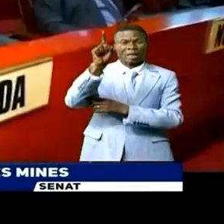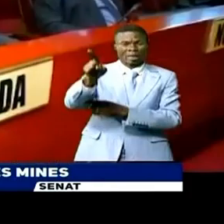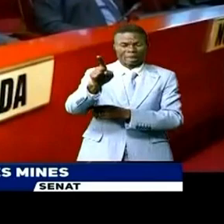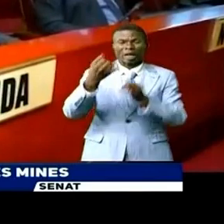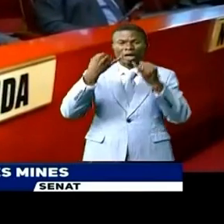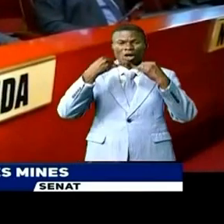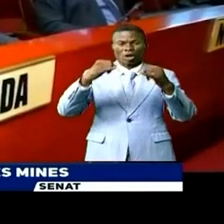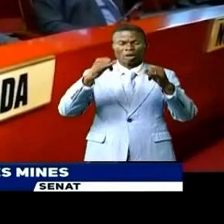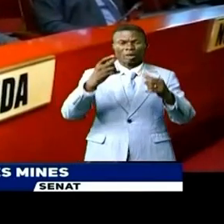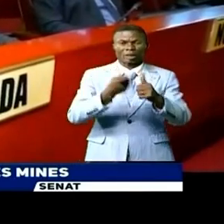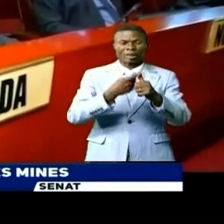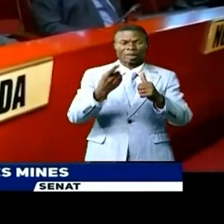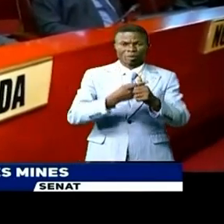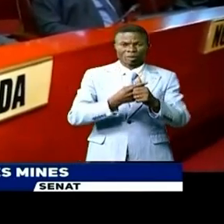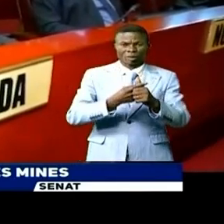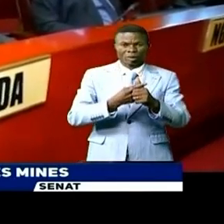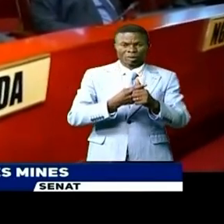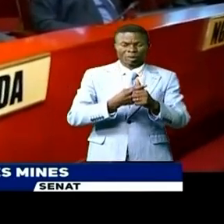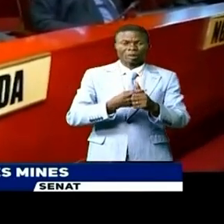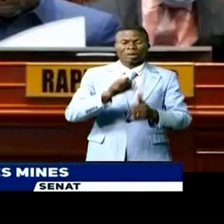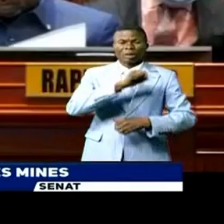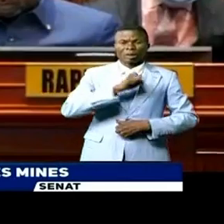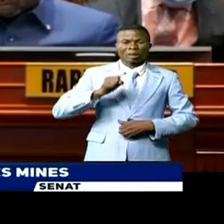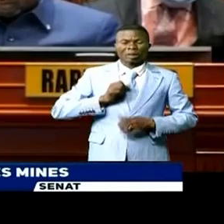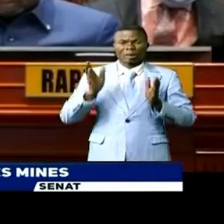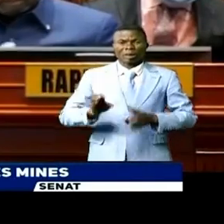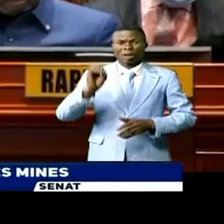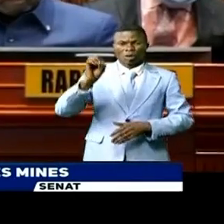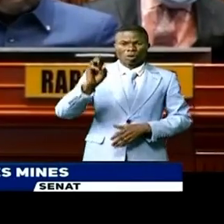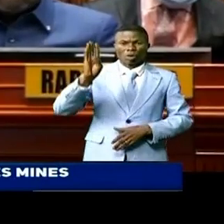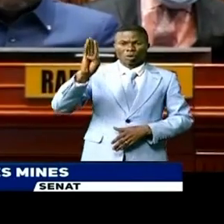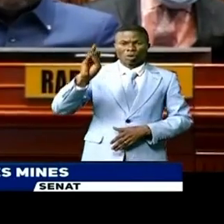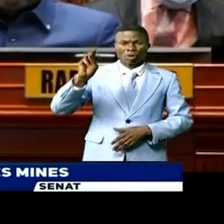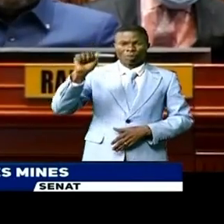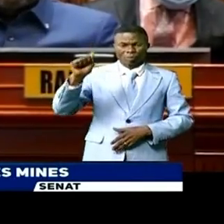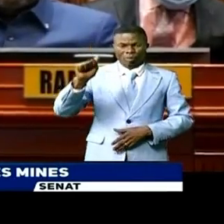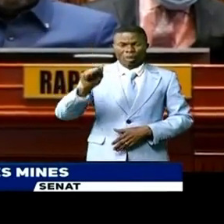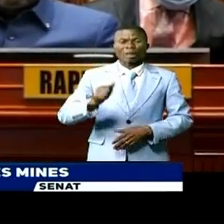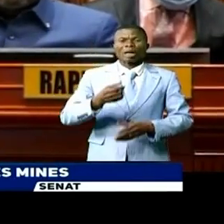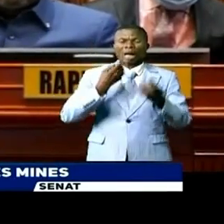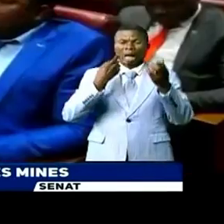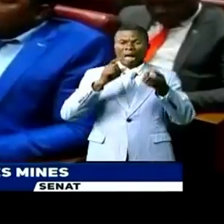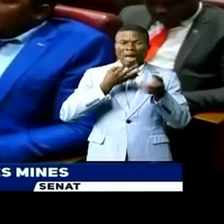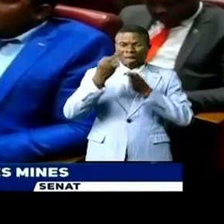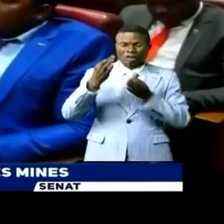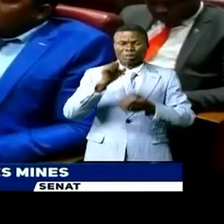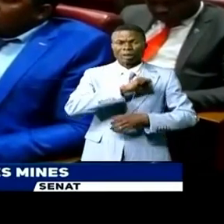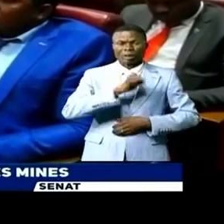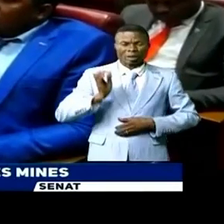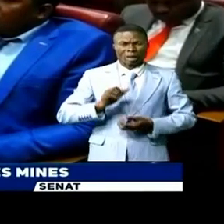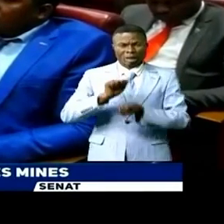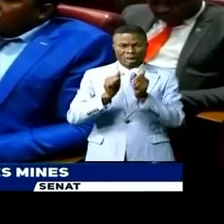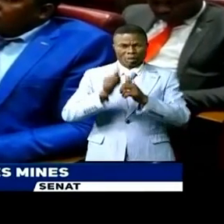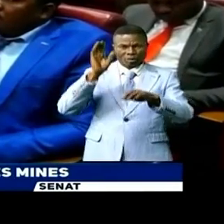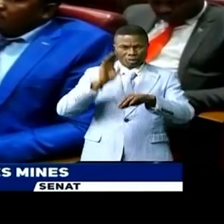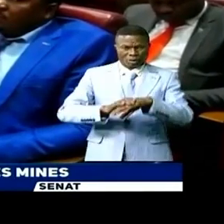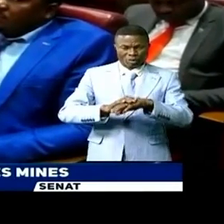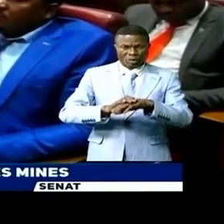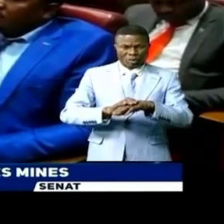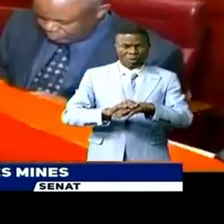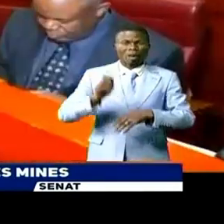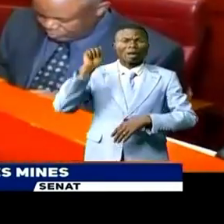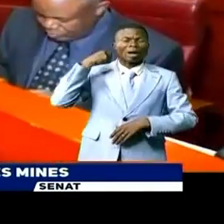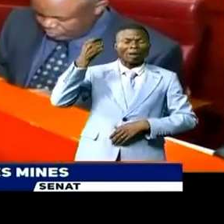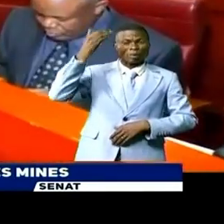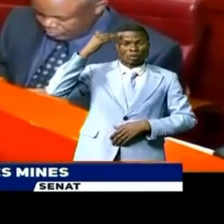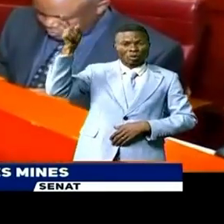il s'agit d'abord de celle du sénateur obama qui a mis au courant ses collègues de la situation qui prévaut à la prison de mandat